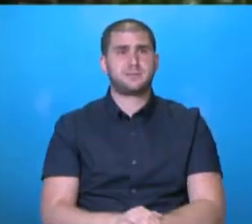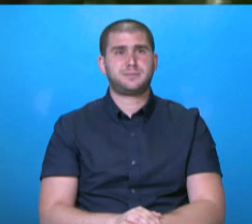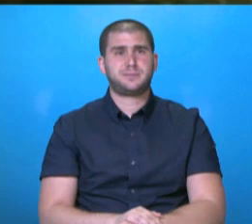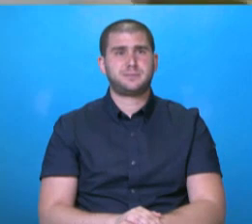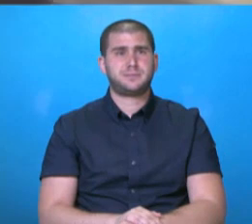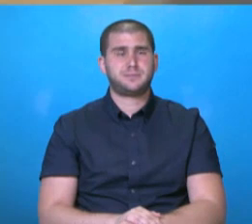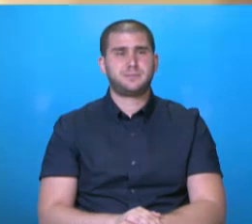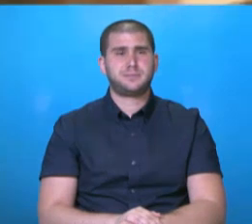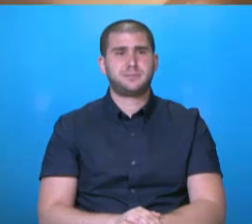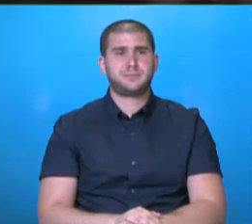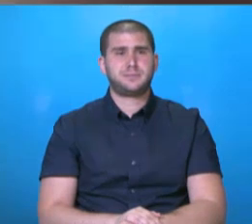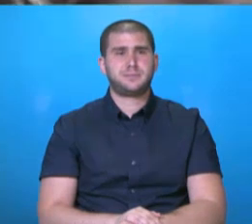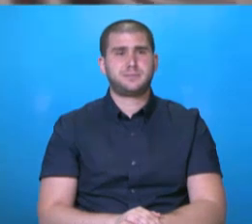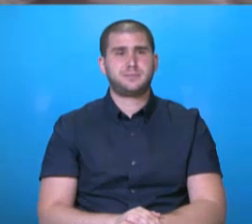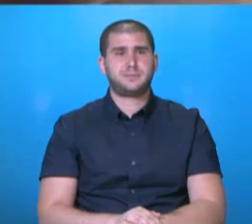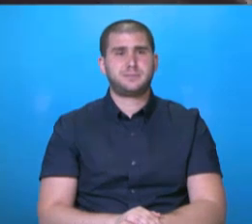Oh my god!